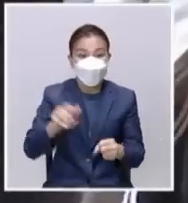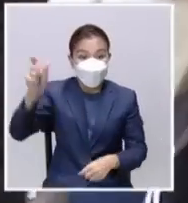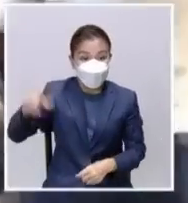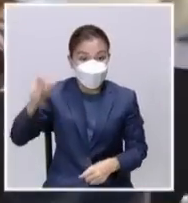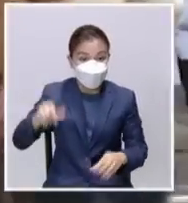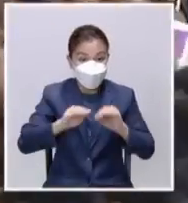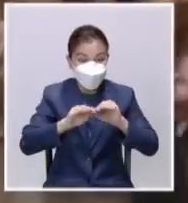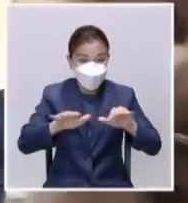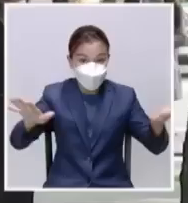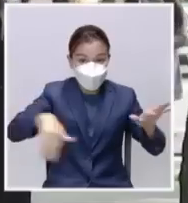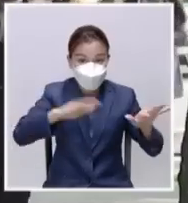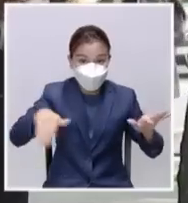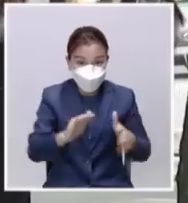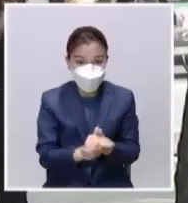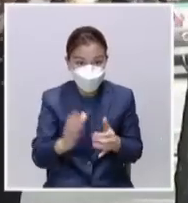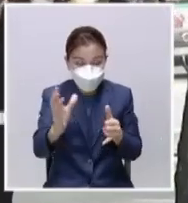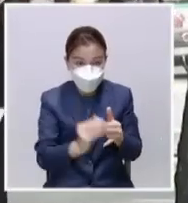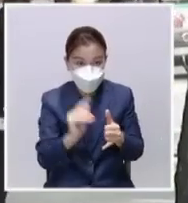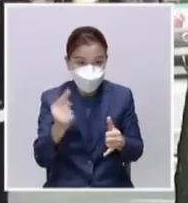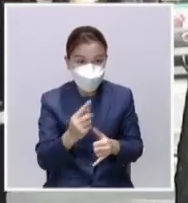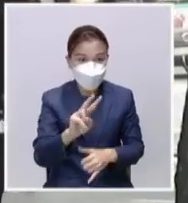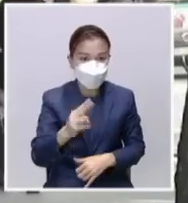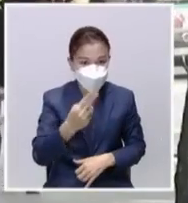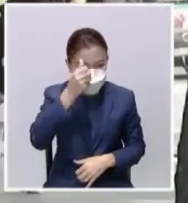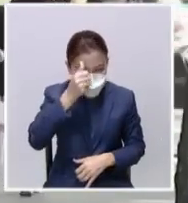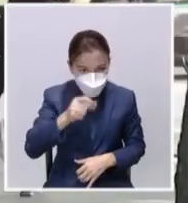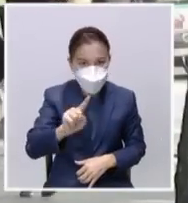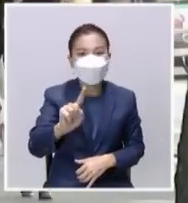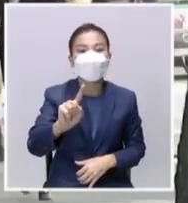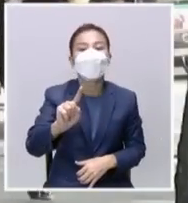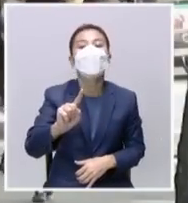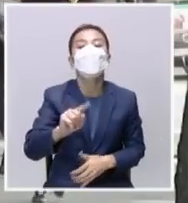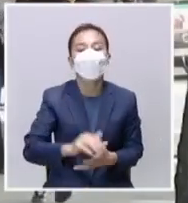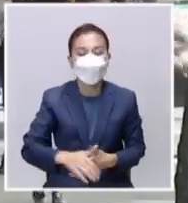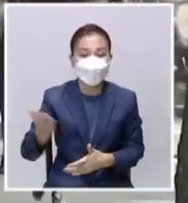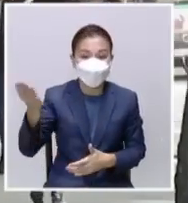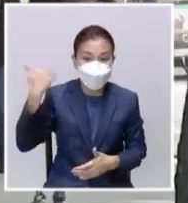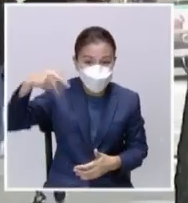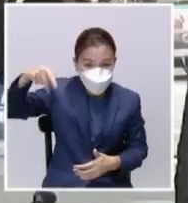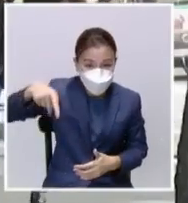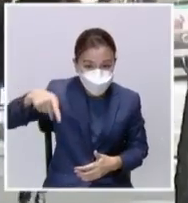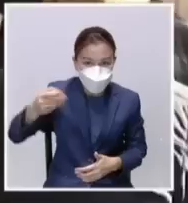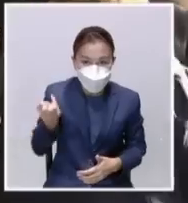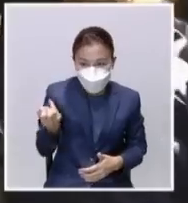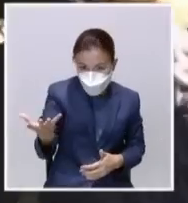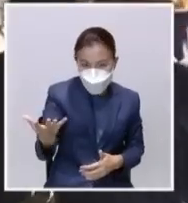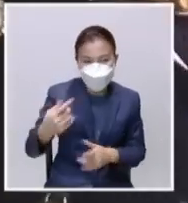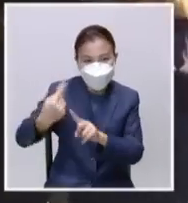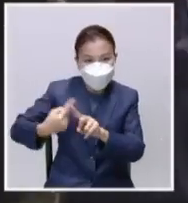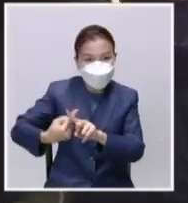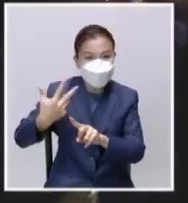สุดมีจำนวนผู้ติดเชื้อรายใหม่ทะลุ 20,000 คนต่อวันเป็นครั้งแรกเมื่อวันพุธที่ผ่านมาเรียกว่าสูงสุดในรอบเกือบ3